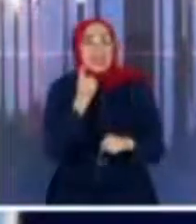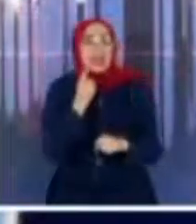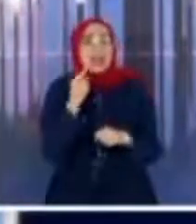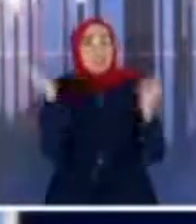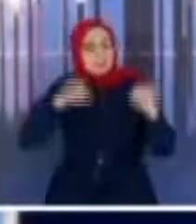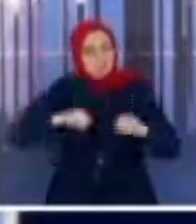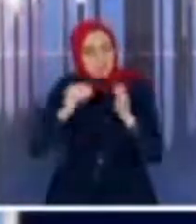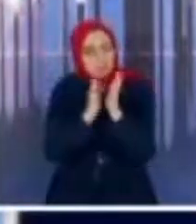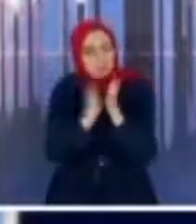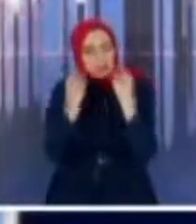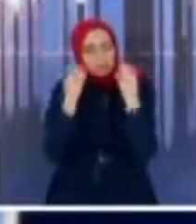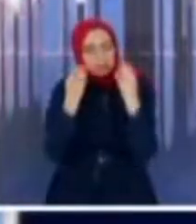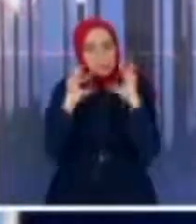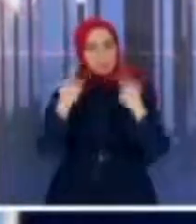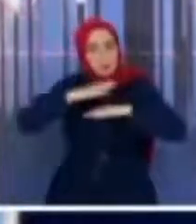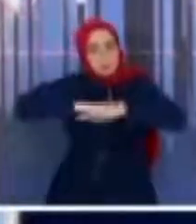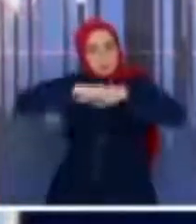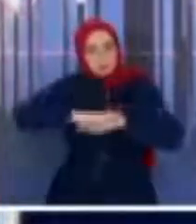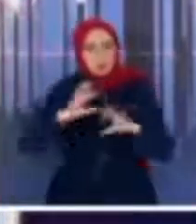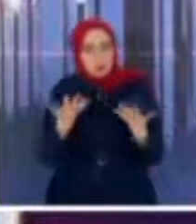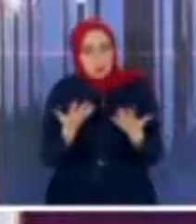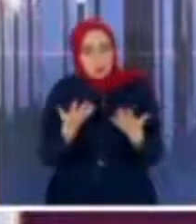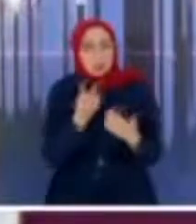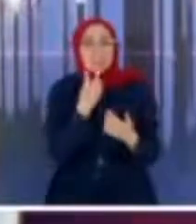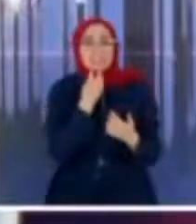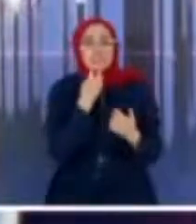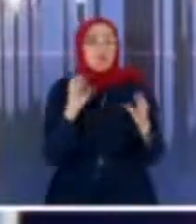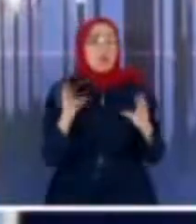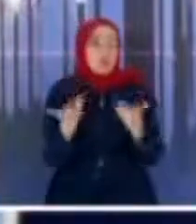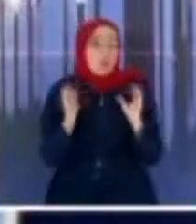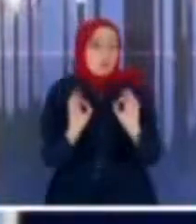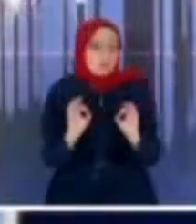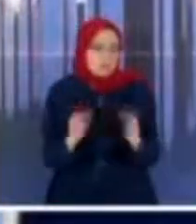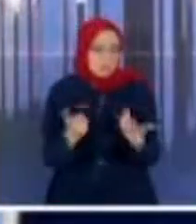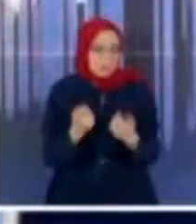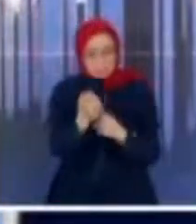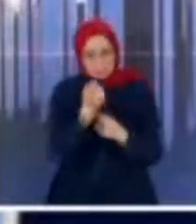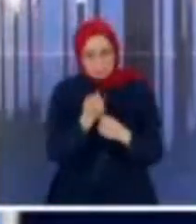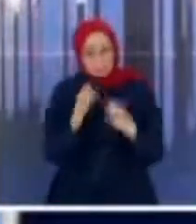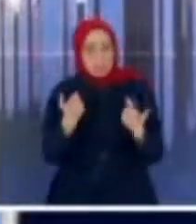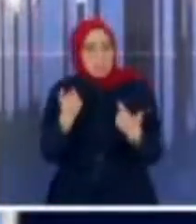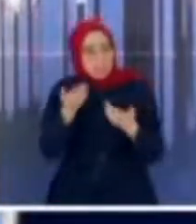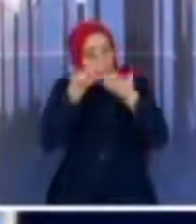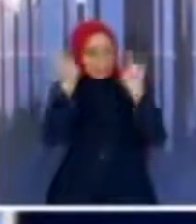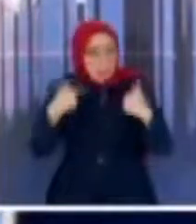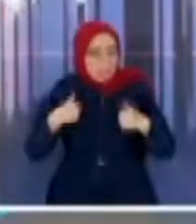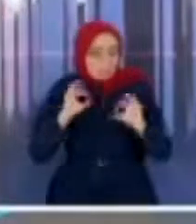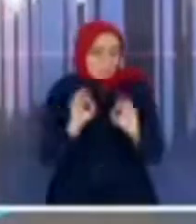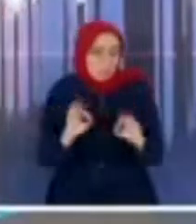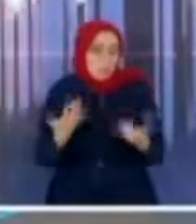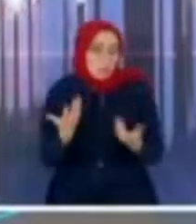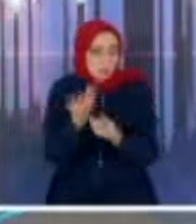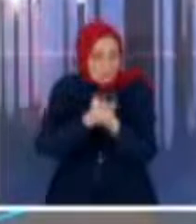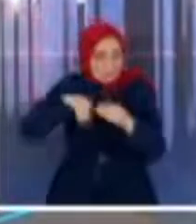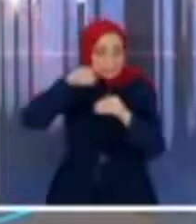يعمل الاسعافات الاوليه، ولكن المشكل المواطن العادي البسيط ما عندوش وعي بهذا. شنية القيمه المضافه اللي